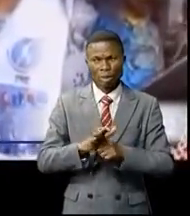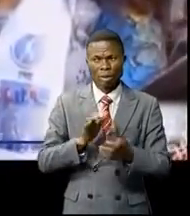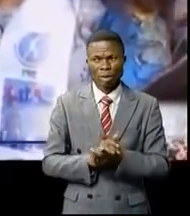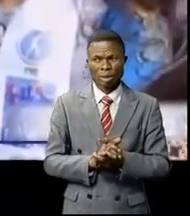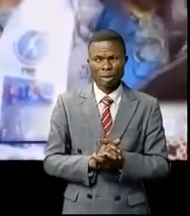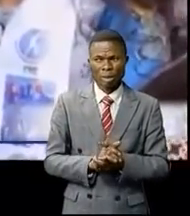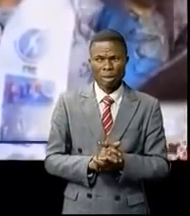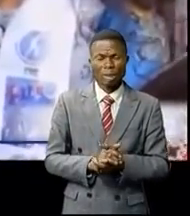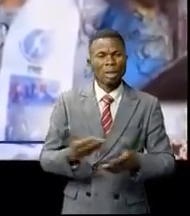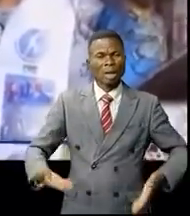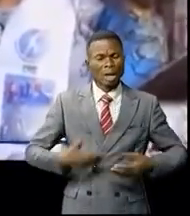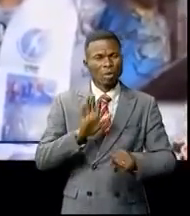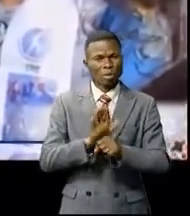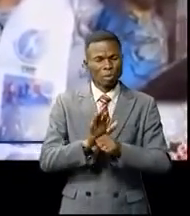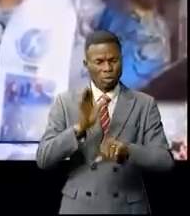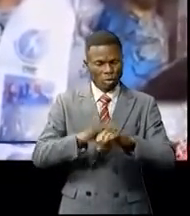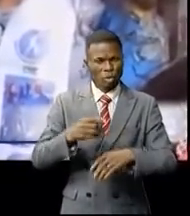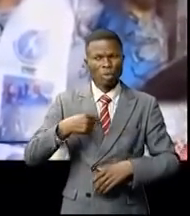besoin des verts